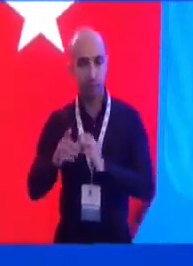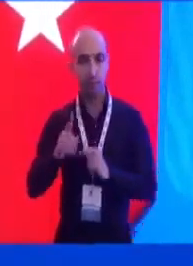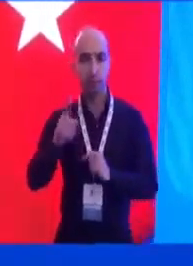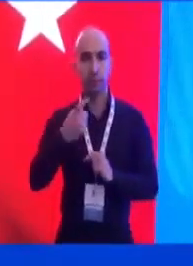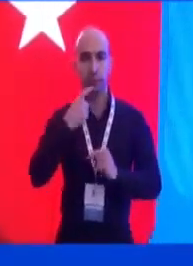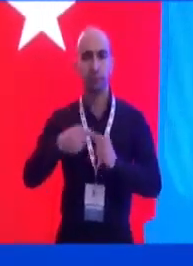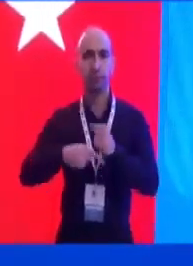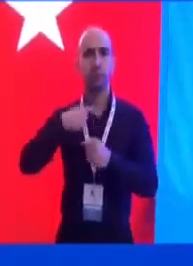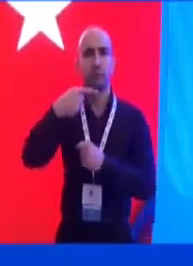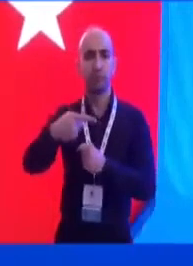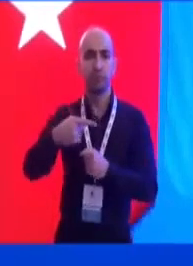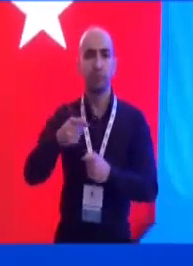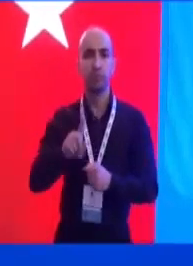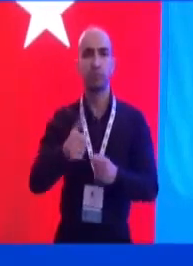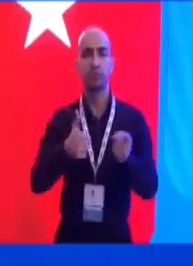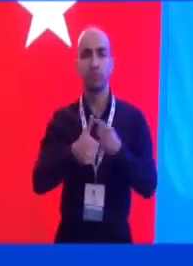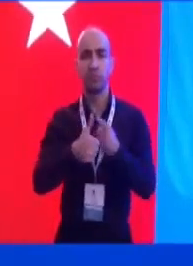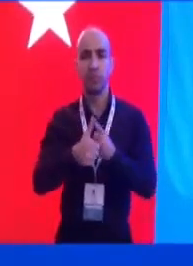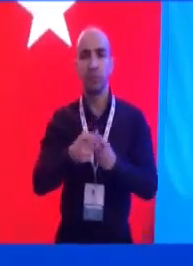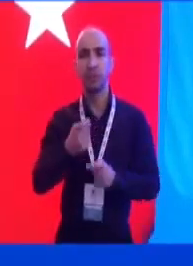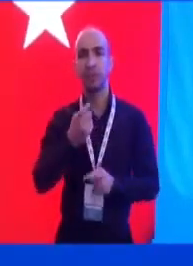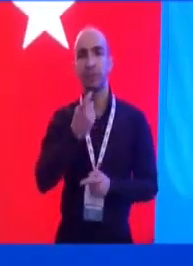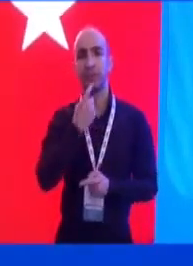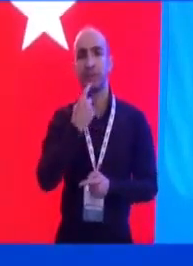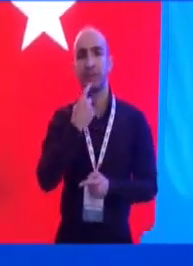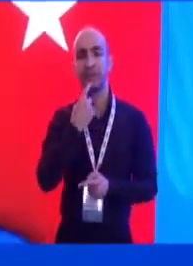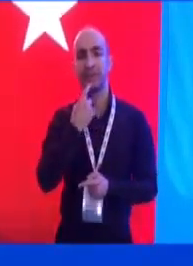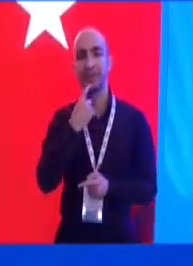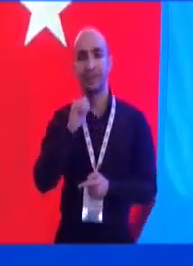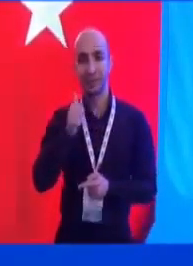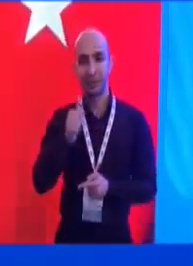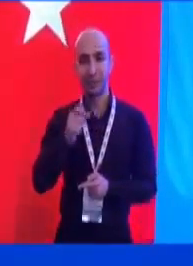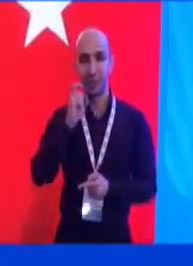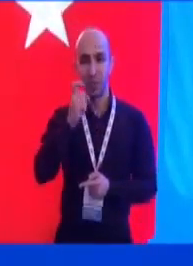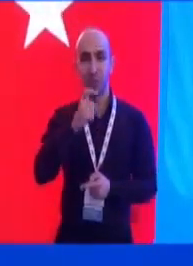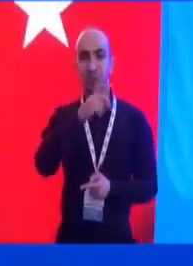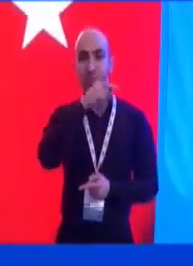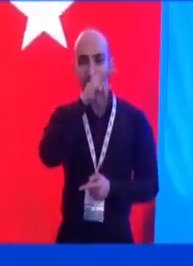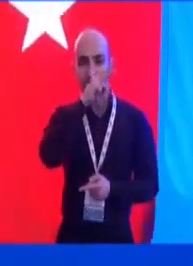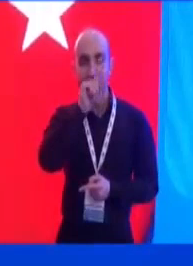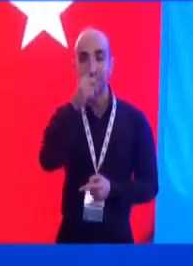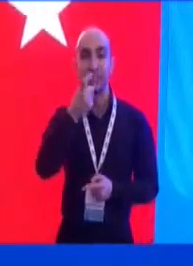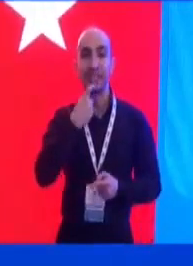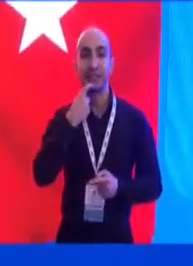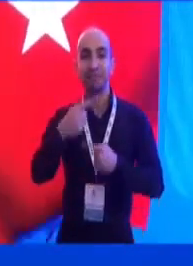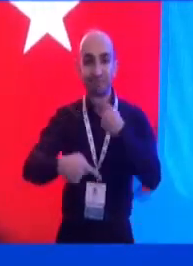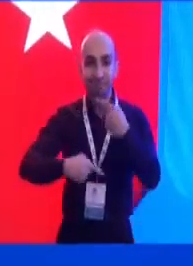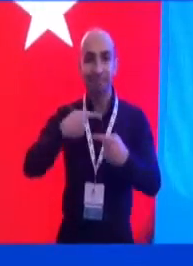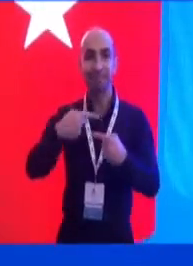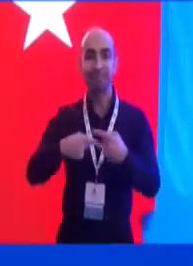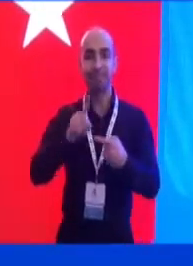biz birinci yaş günümüzü kutlayacağız. 9 Mart tarihinde Deva Partisi tam bir